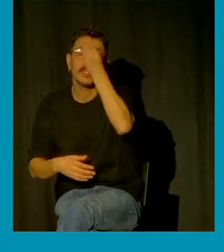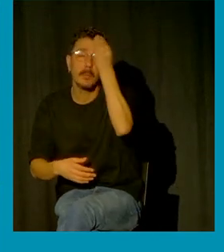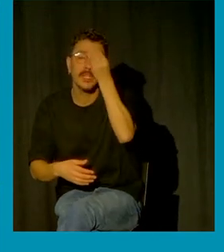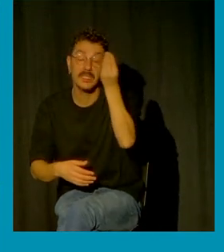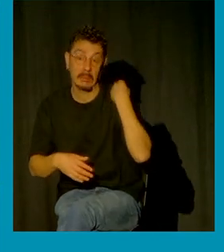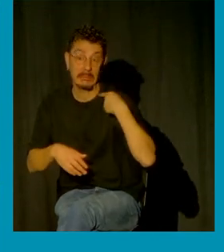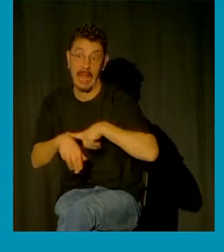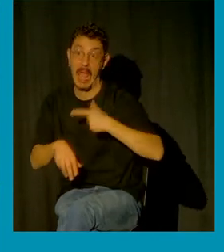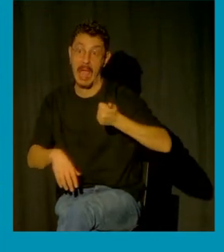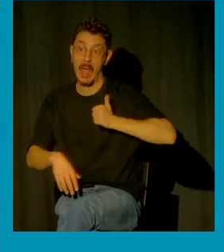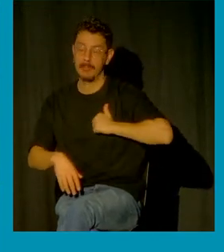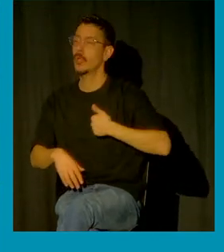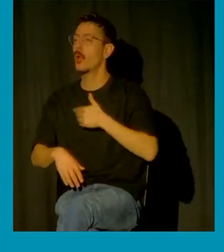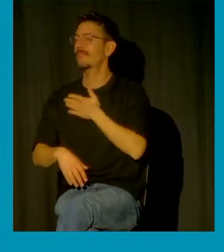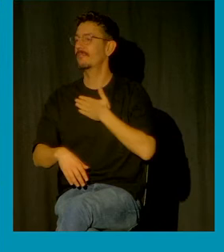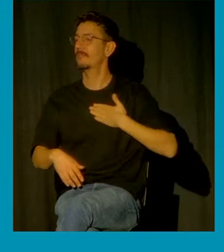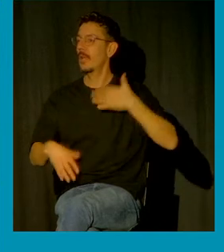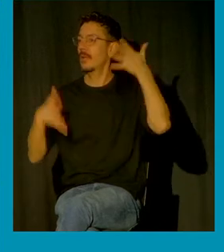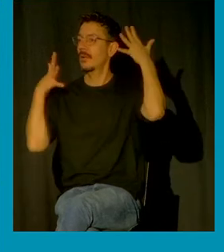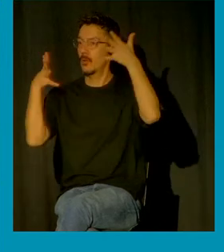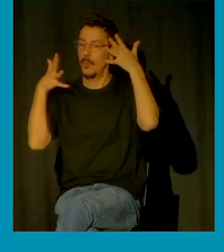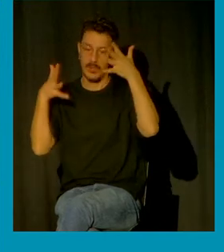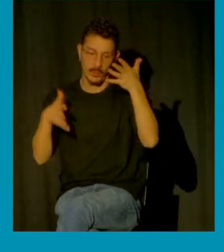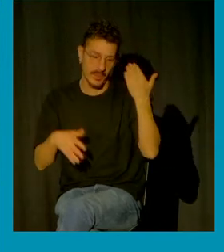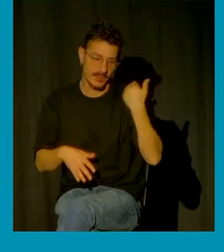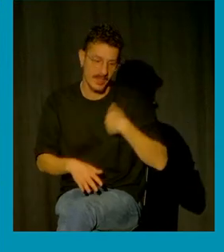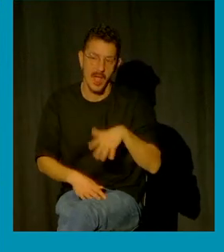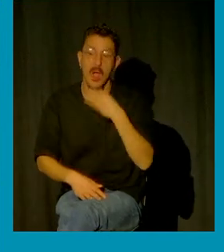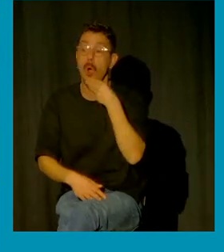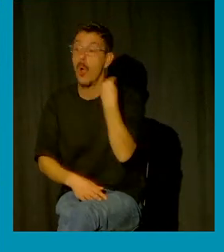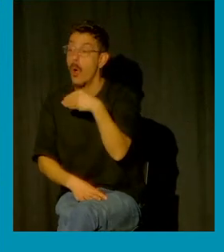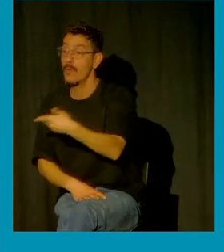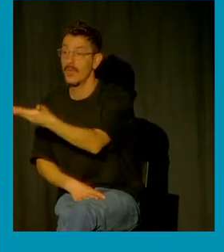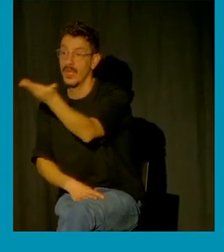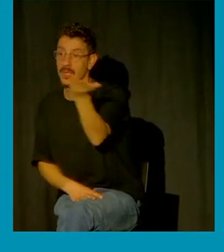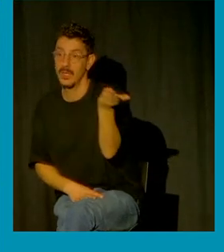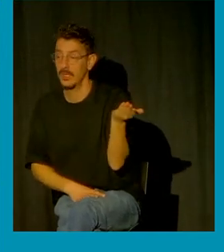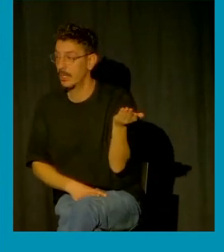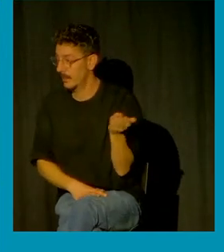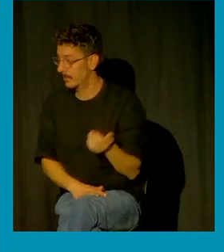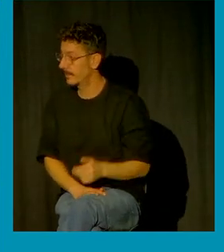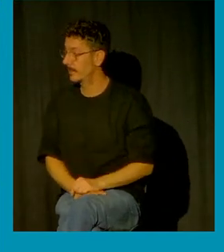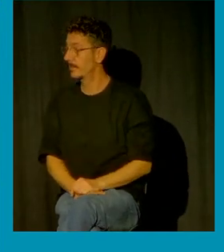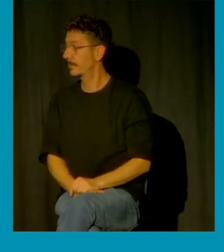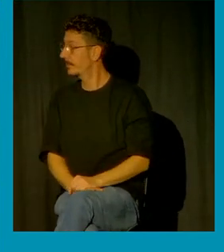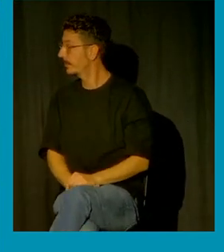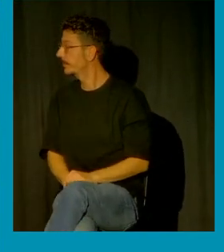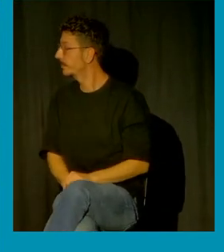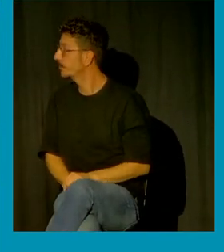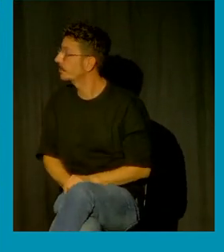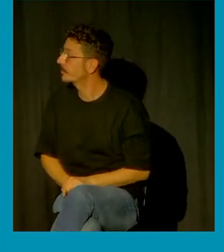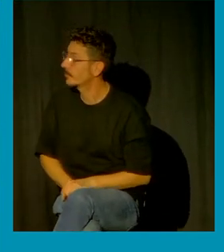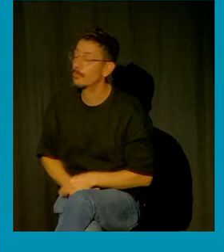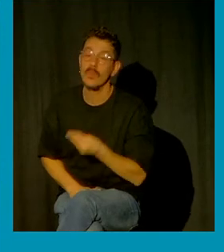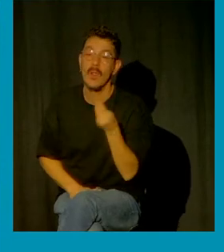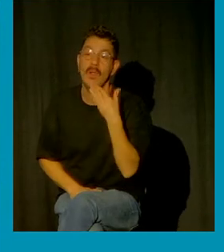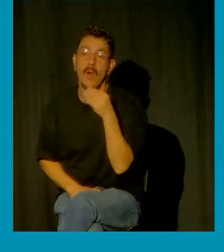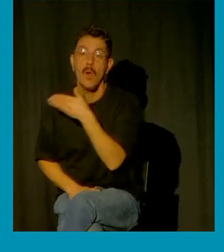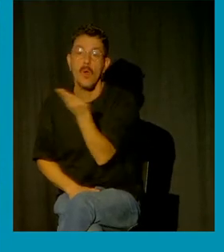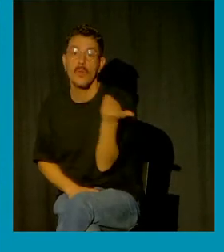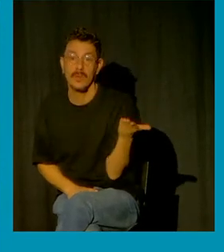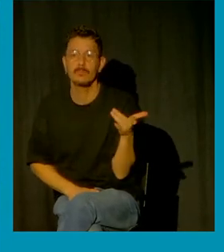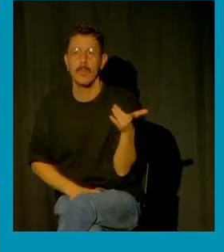'agradaria recomanar aprofitant que hi ha tan públic jove dins de la intervenció tenia la nota però me n'hem descuidat hi ha un nou